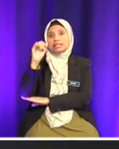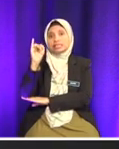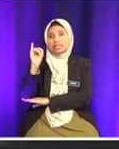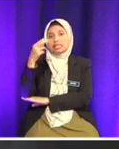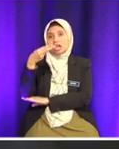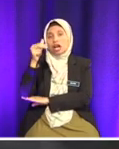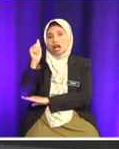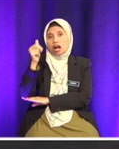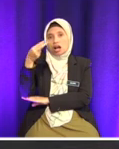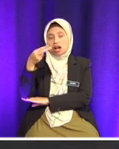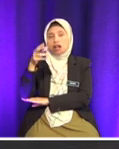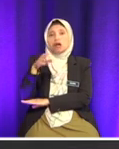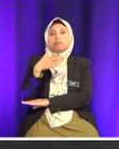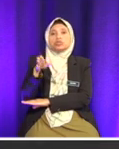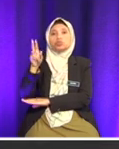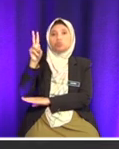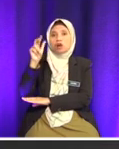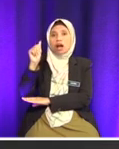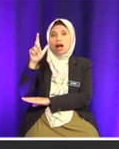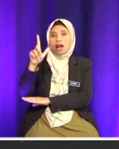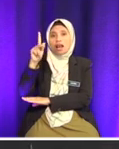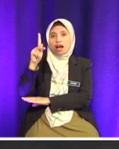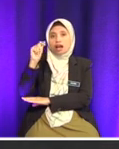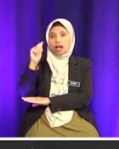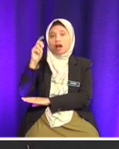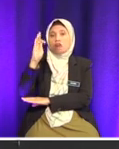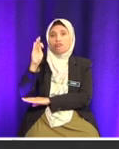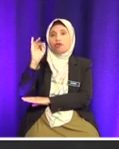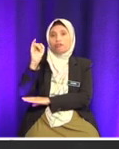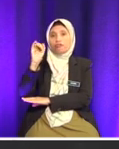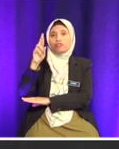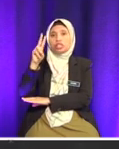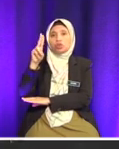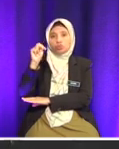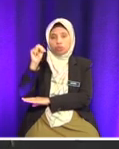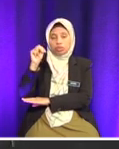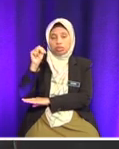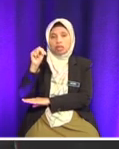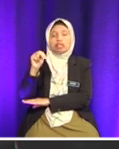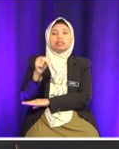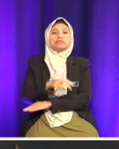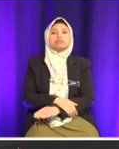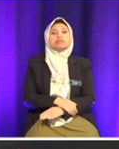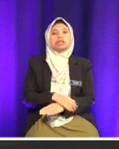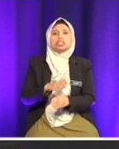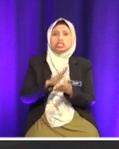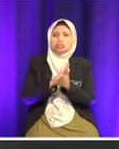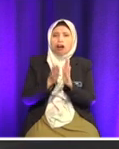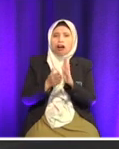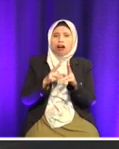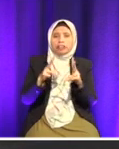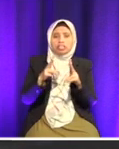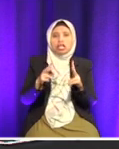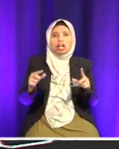sangat-sangat mudah dan sangat-sangat digalakkan untuk kita melaksanakan salat sunnah tahajud ini